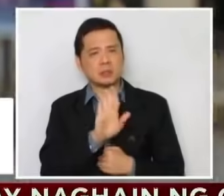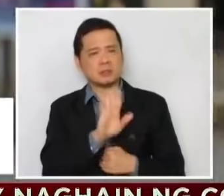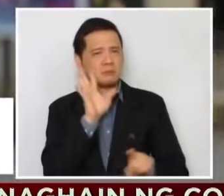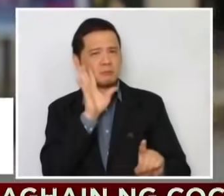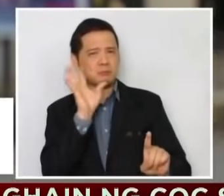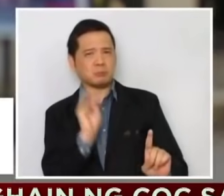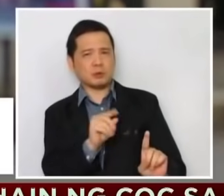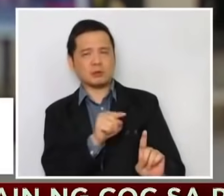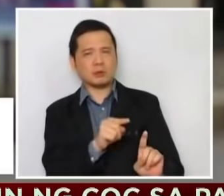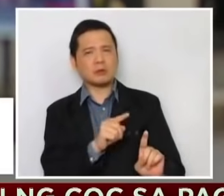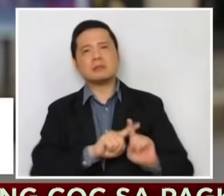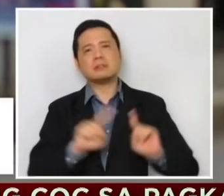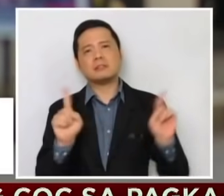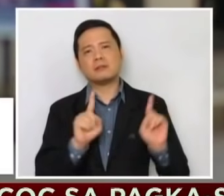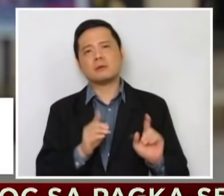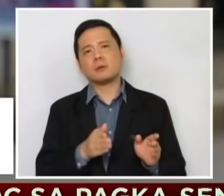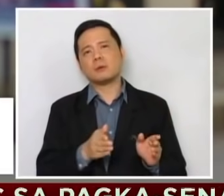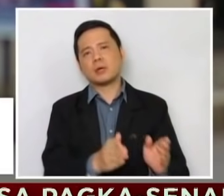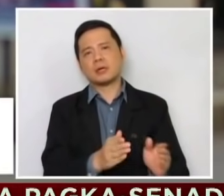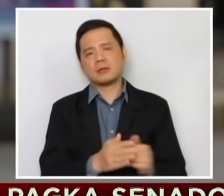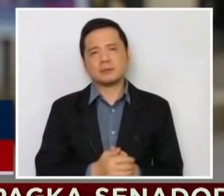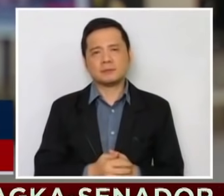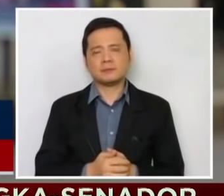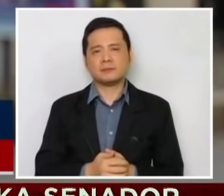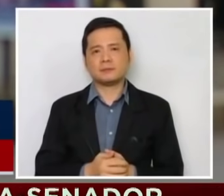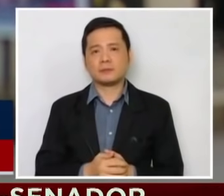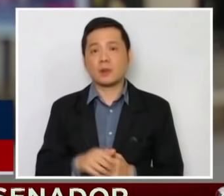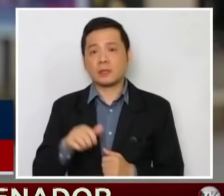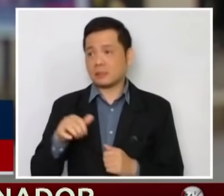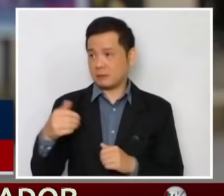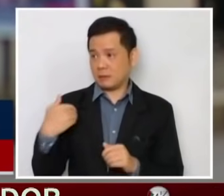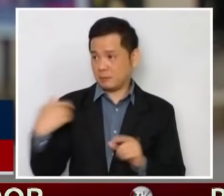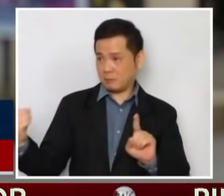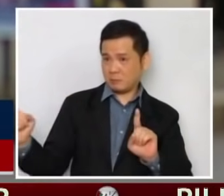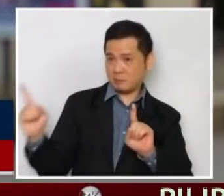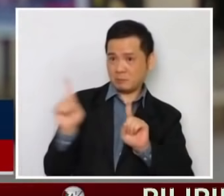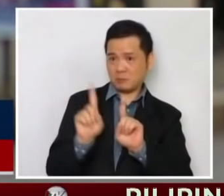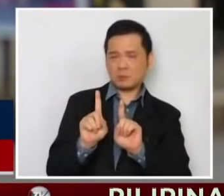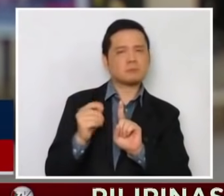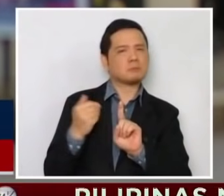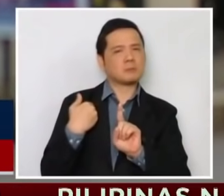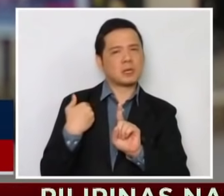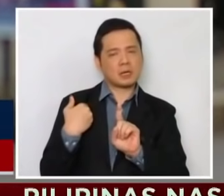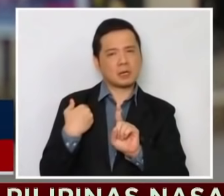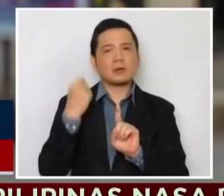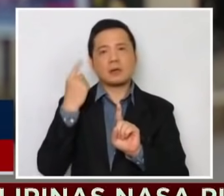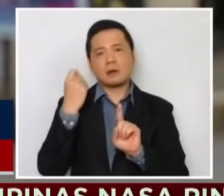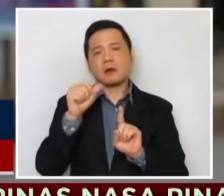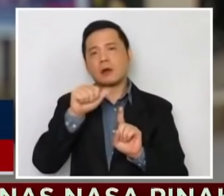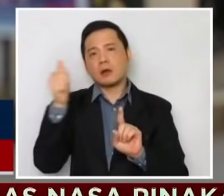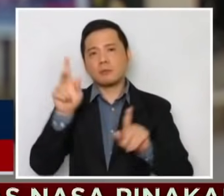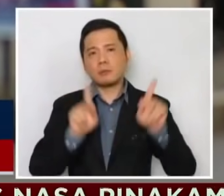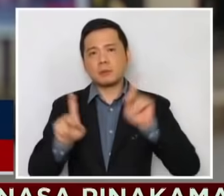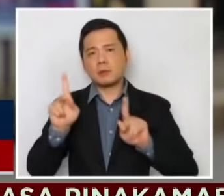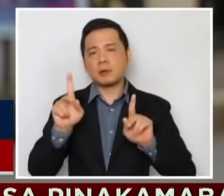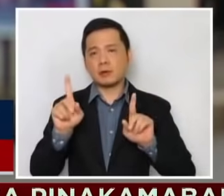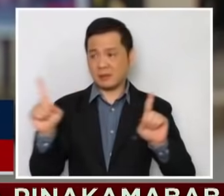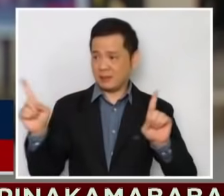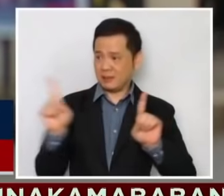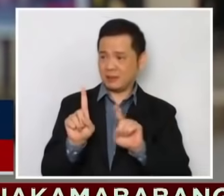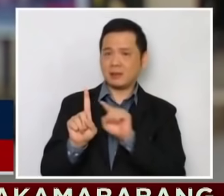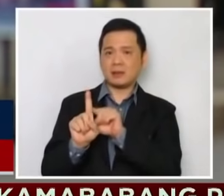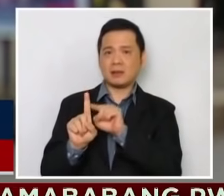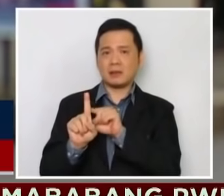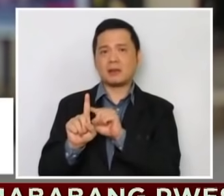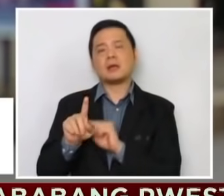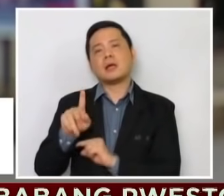Magkaibang-magkaiba. Wala pang tiyak na running mate si VP Lenny, pero ilang sources ng ABS-CBN ang nagsabi makakatandem niya si LP President Senator